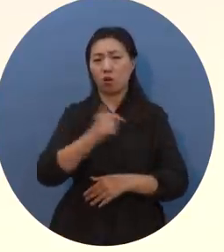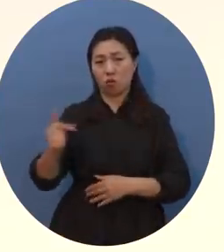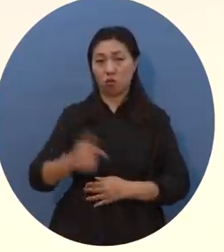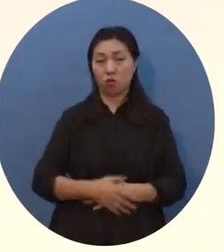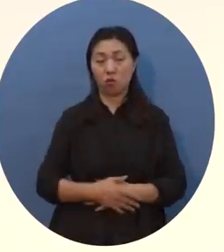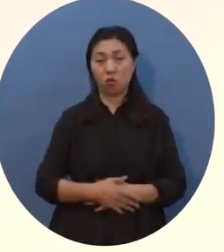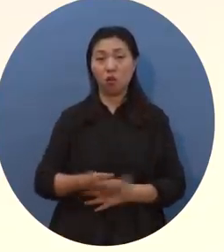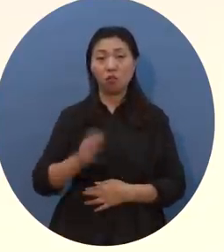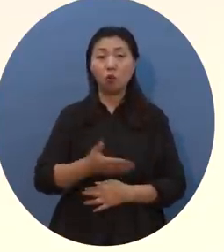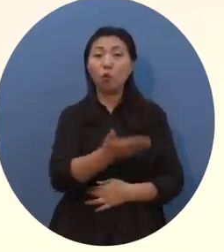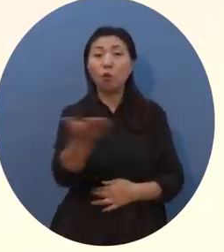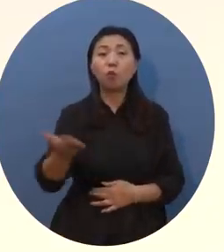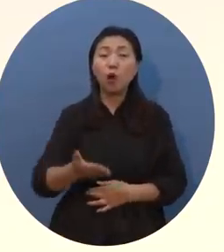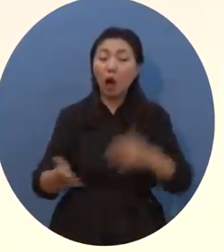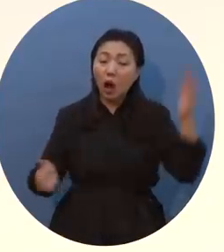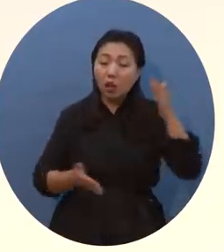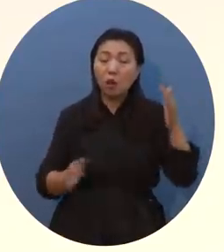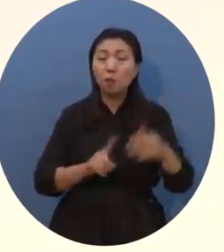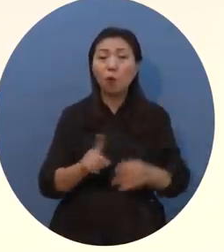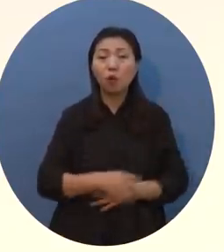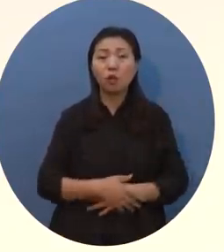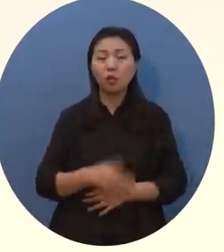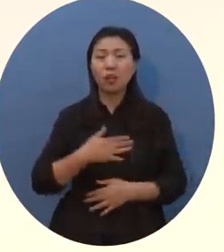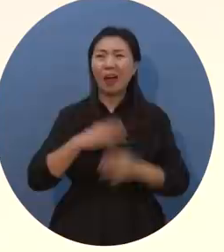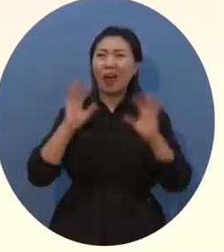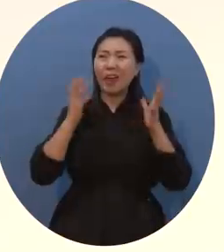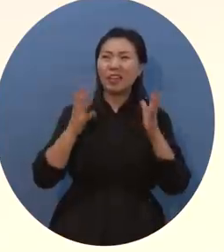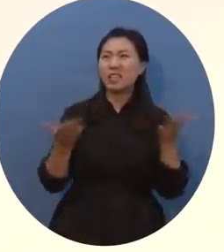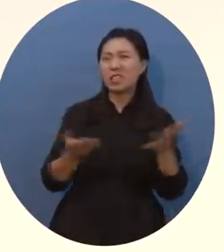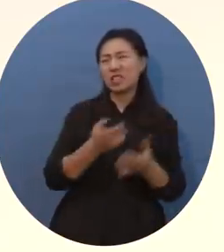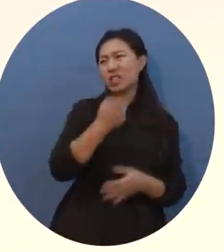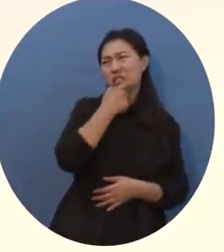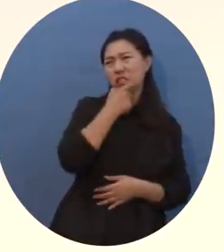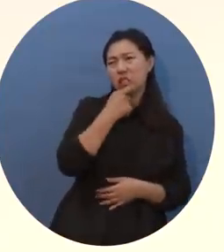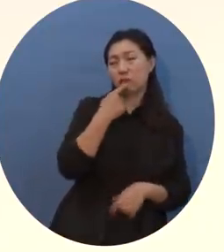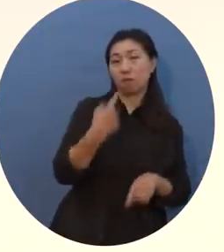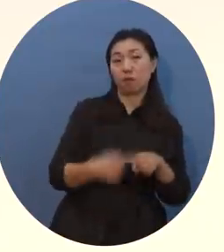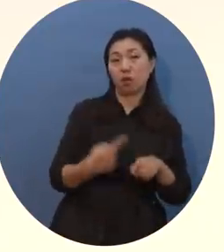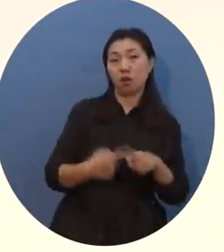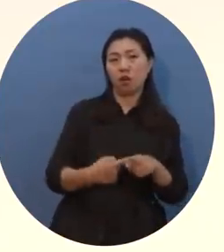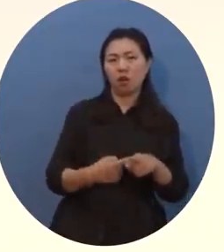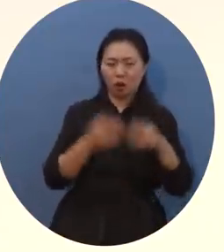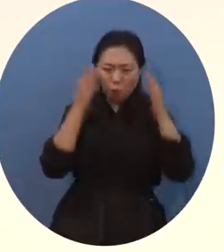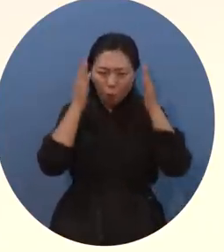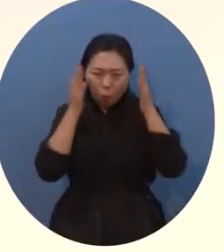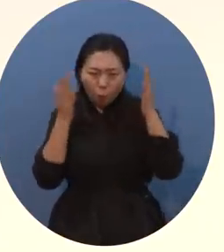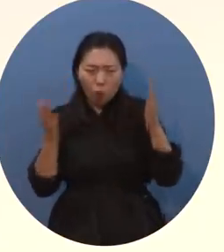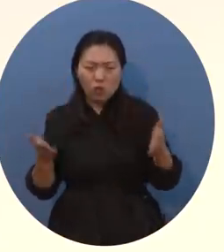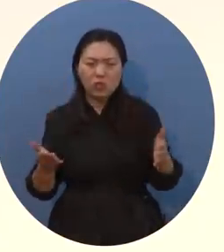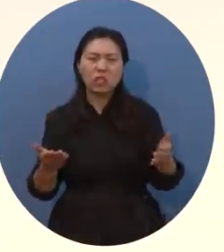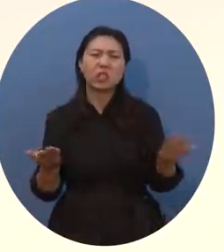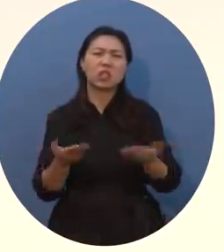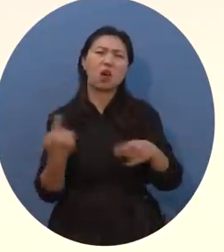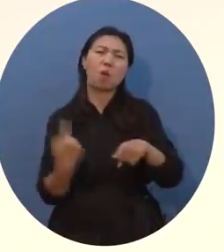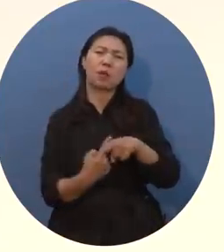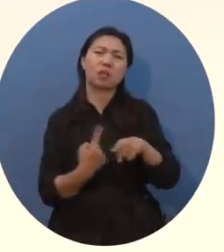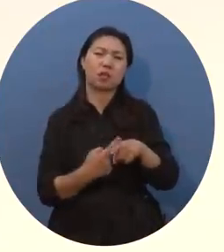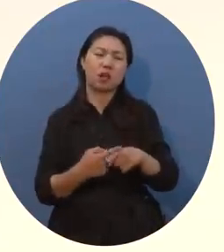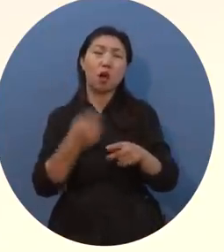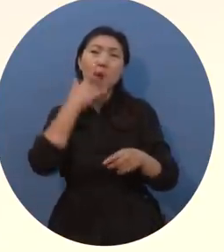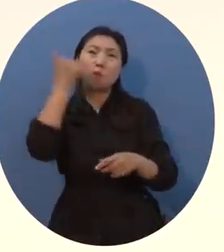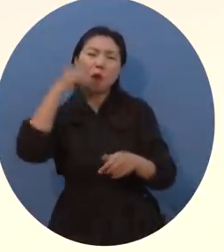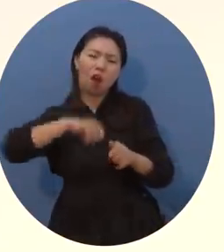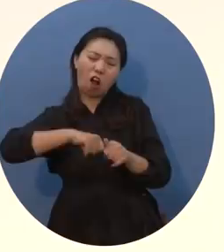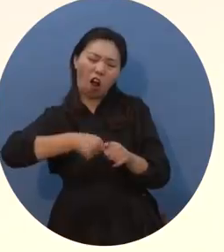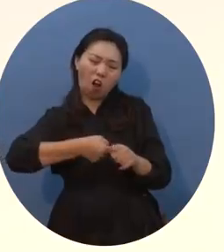않느냐. 근데 여러분들 아이들에게는 내가 어릴 때 일하기 싫은 것처럼 이 공부가 일이잖아요. 부모가